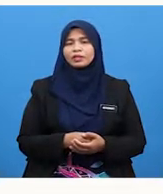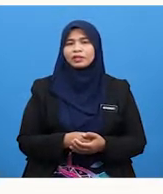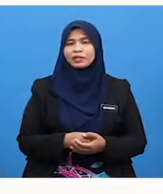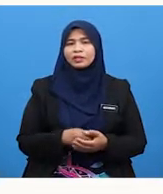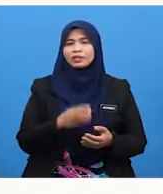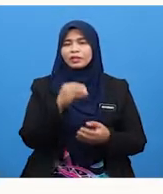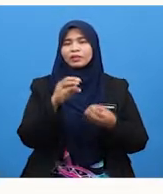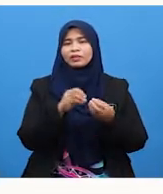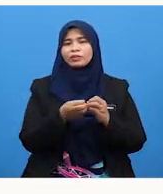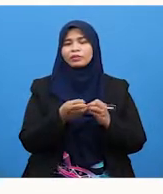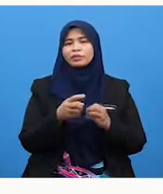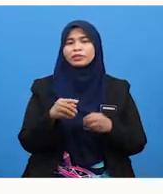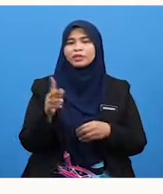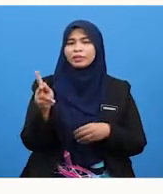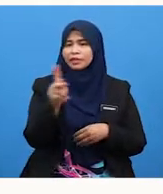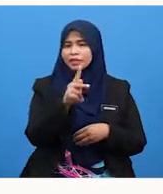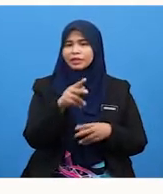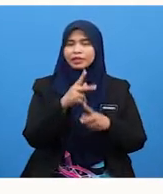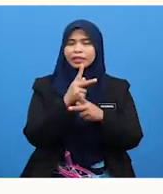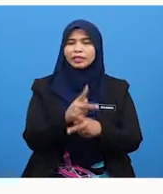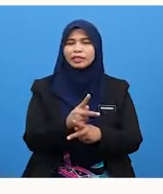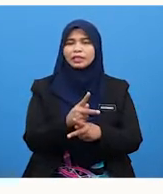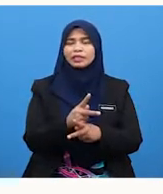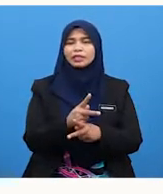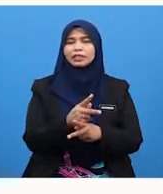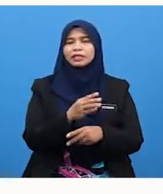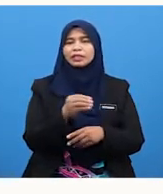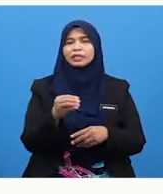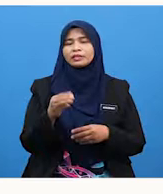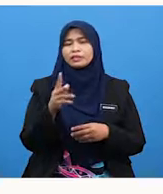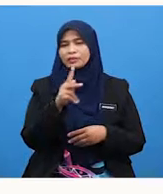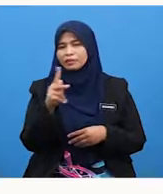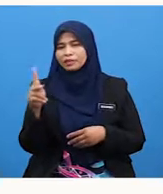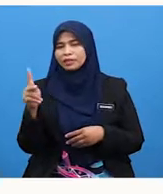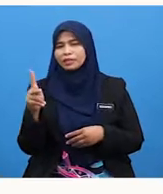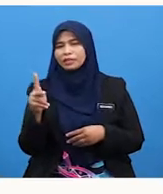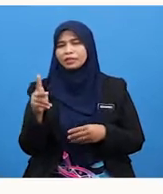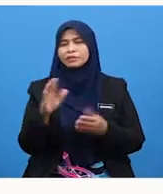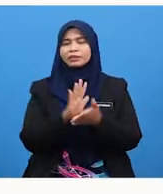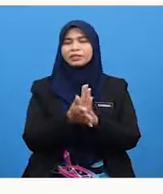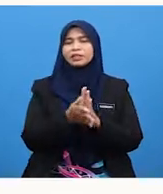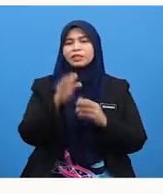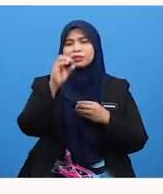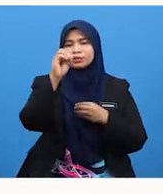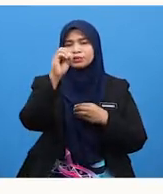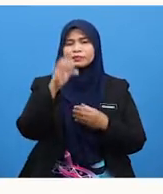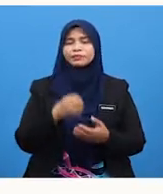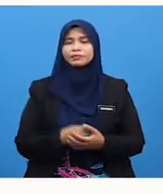Digit-digit di sebelah kiri dikekalkan manakala digit-digit di sebelah kanan menjadi